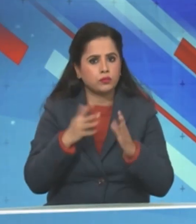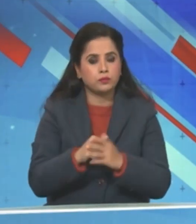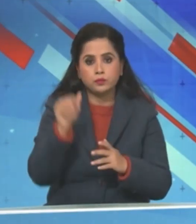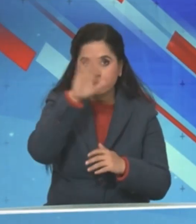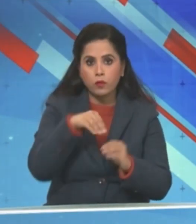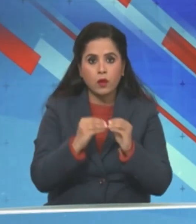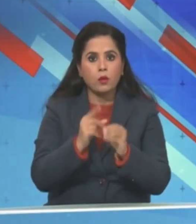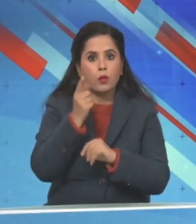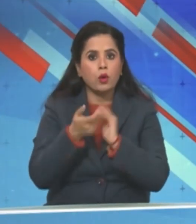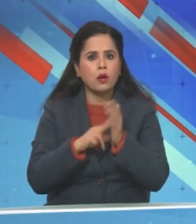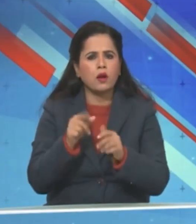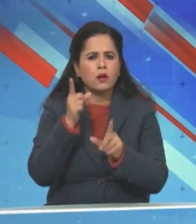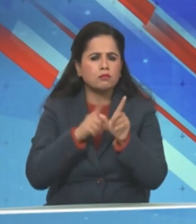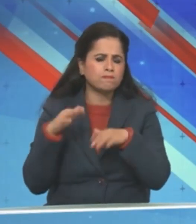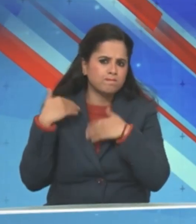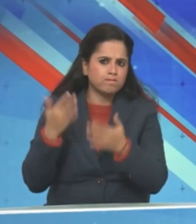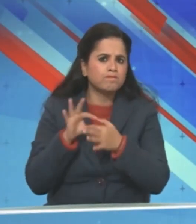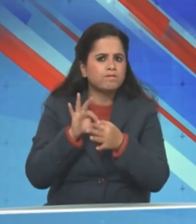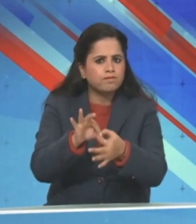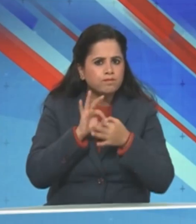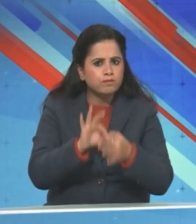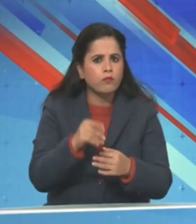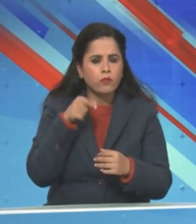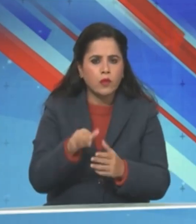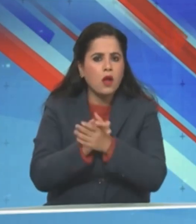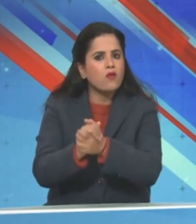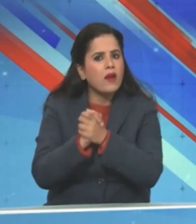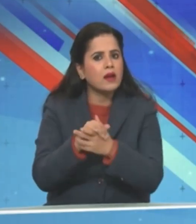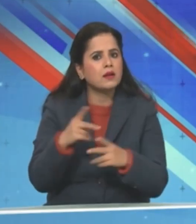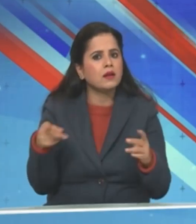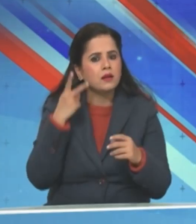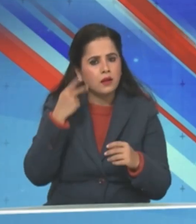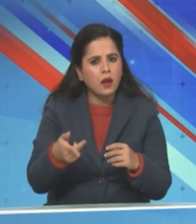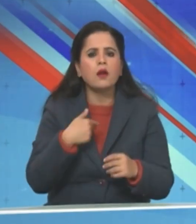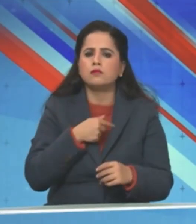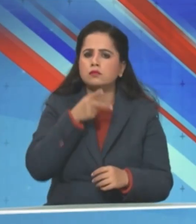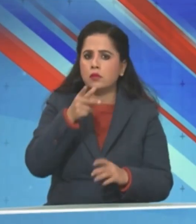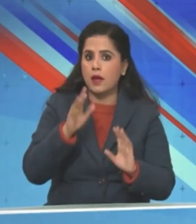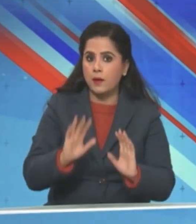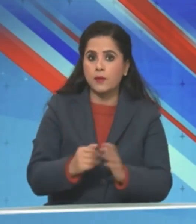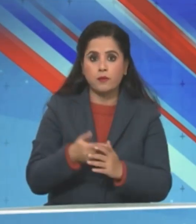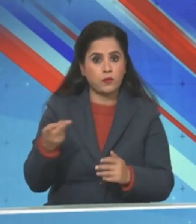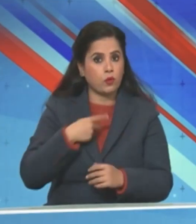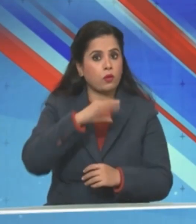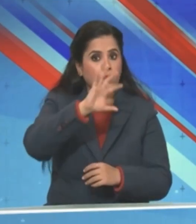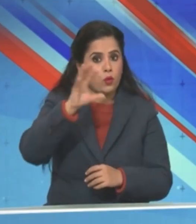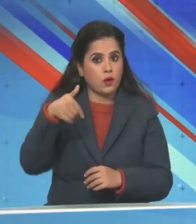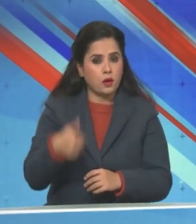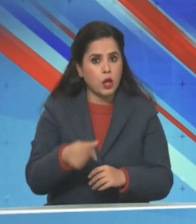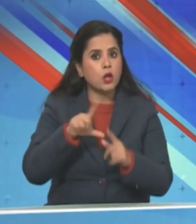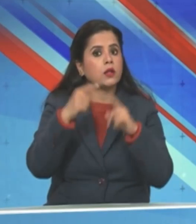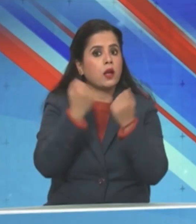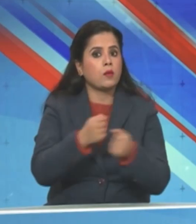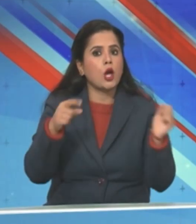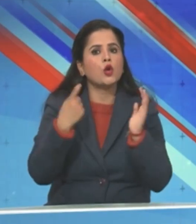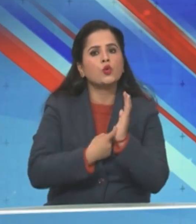और बुल्गारिया के बीच वर्षों पुराने और सुदृढ़ मैत्री संबंधों का हवाला देते हुए उन्होंने कहा कि दोनों देश लोकतंत्र,